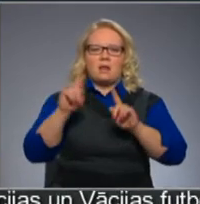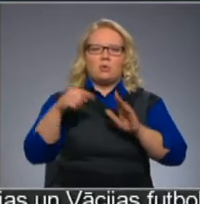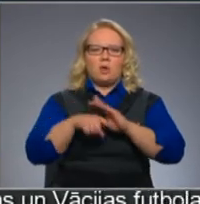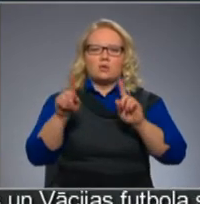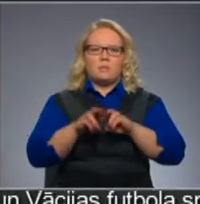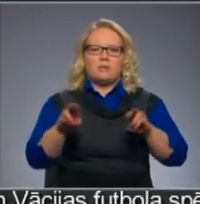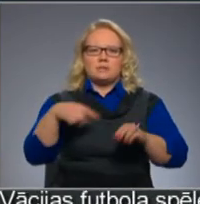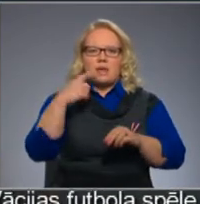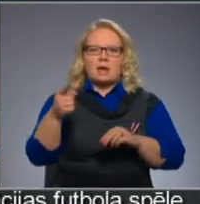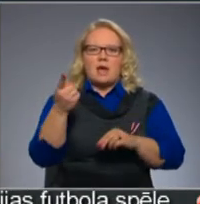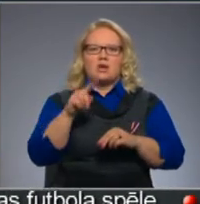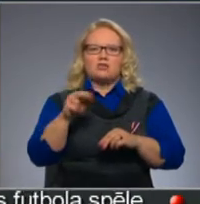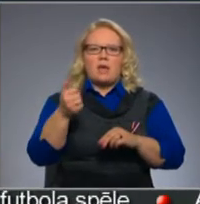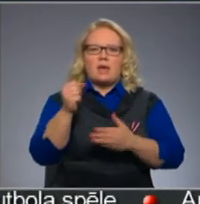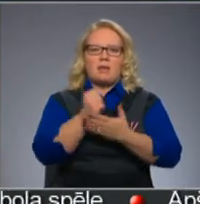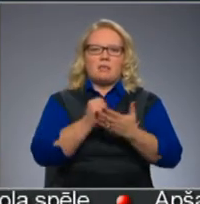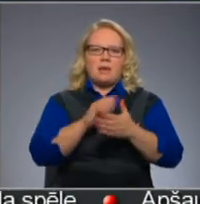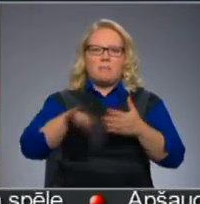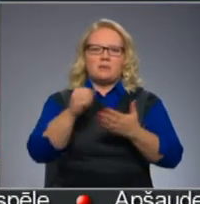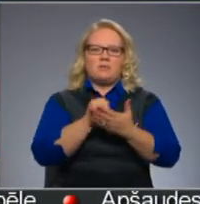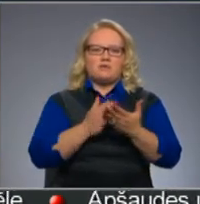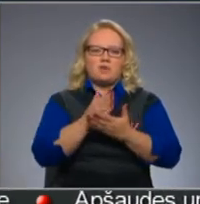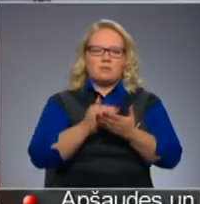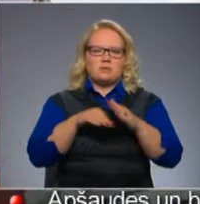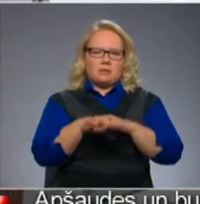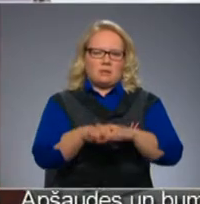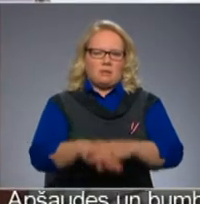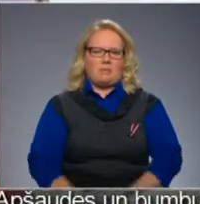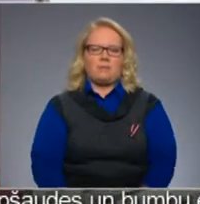pārliecināti Šengena jāsaglabā. Turpina Līva Rauhvergere.